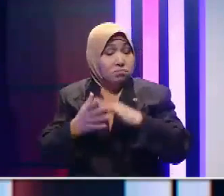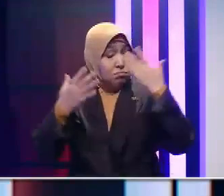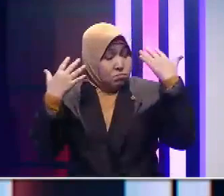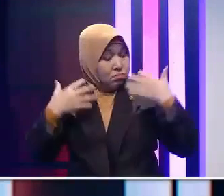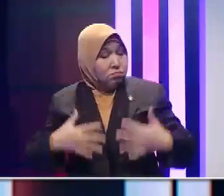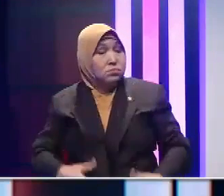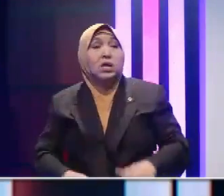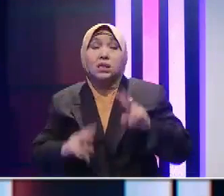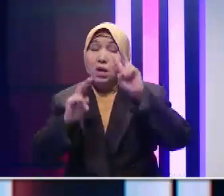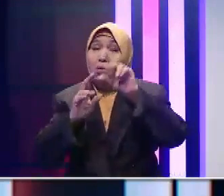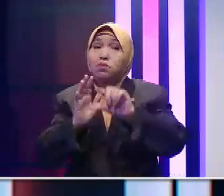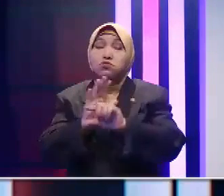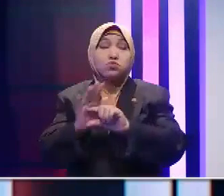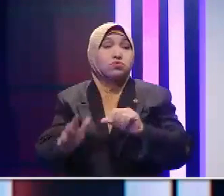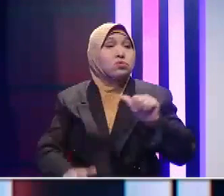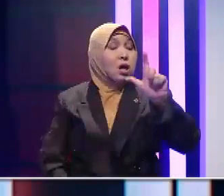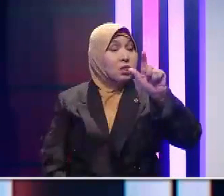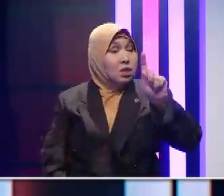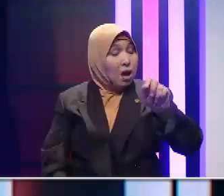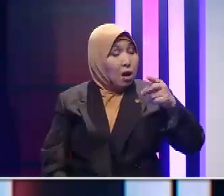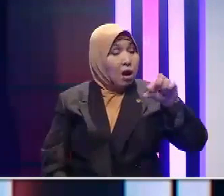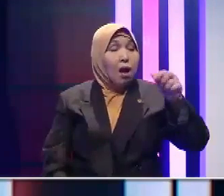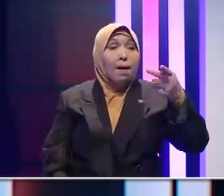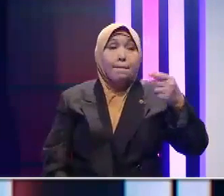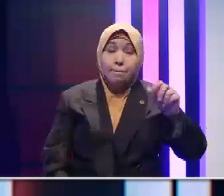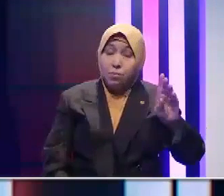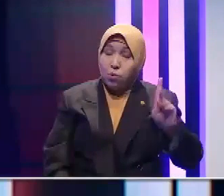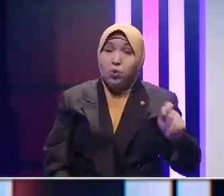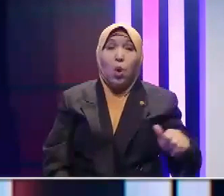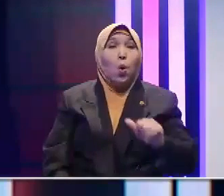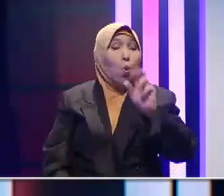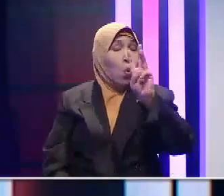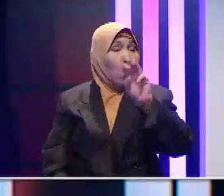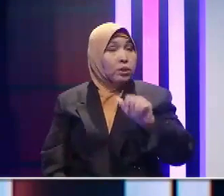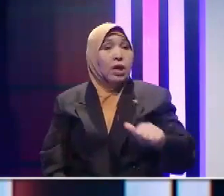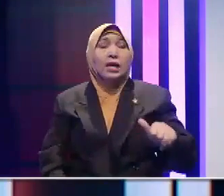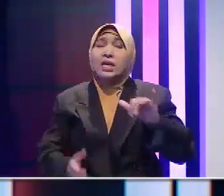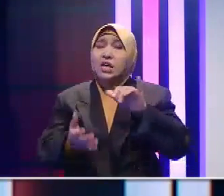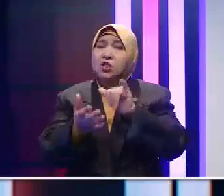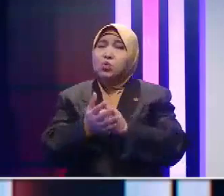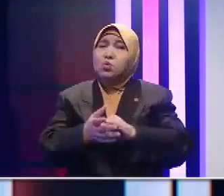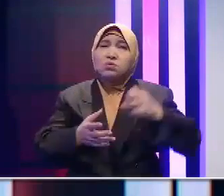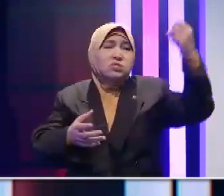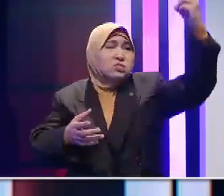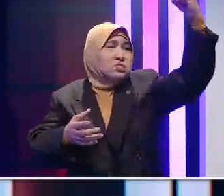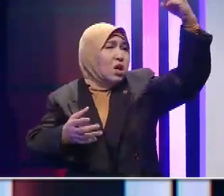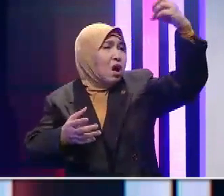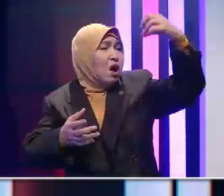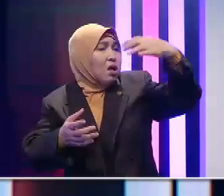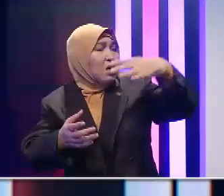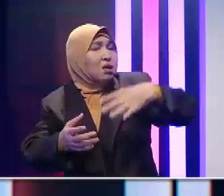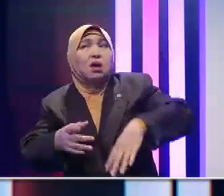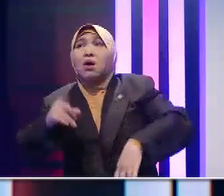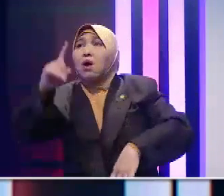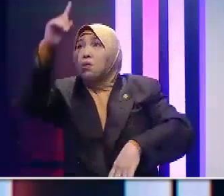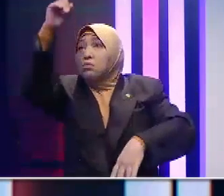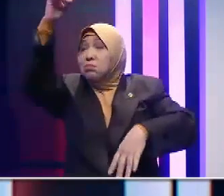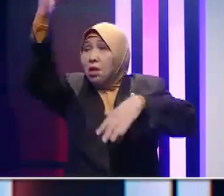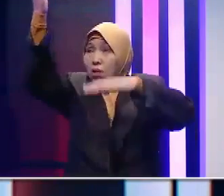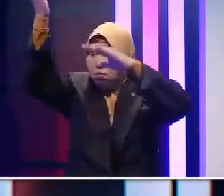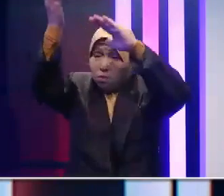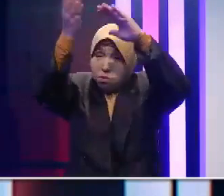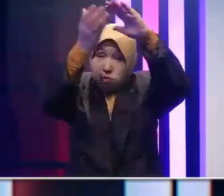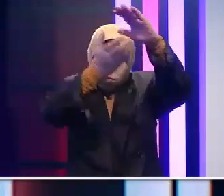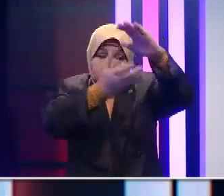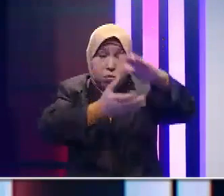surah Taghabun ini, Allah Ta'ala menceritakan wan nuril ladzi anzalna, iaitu cahaya yang kami turunkan, iaitu Al-Quran yang